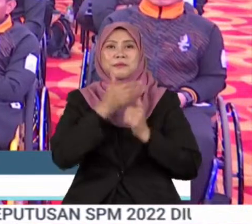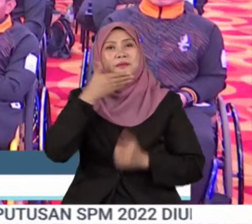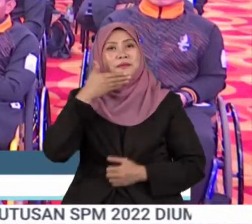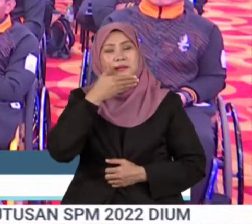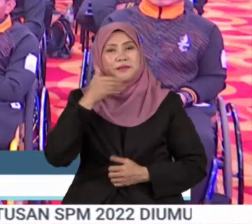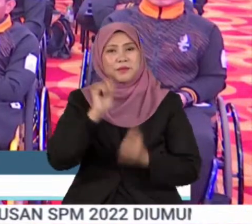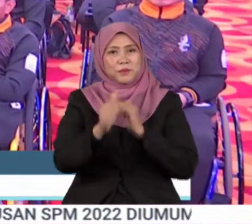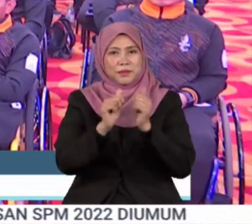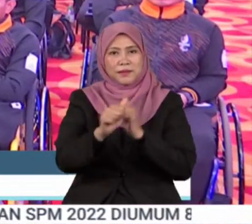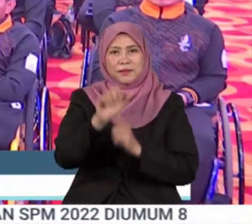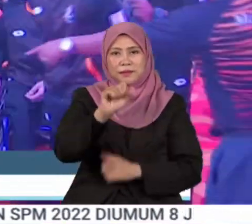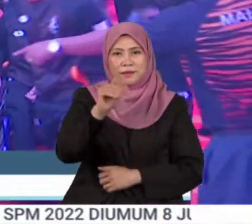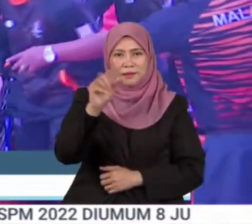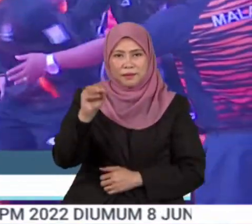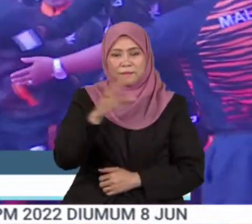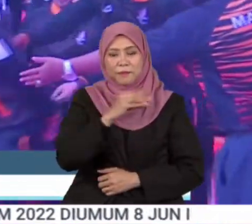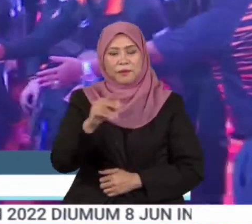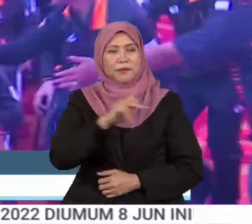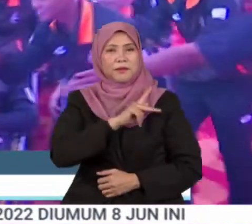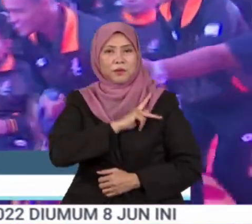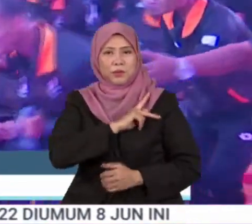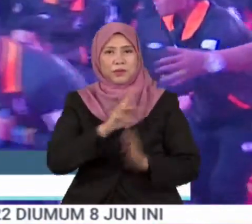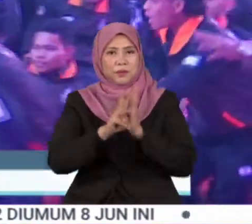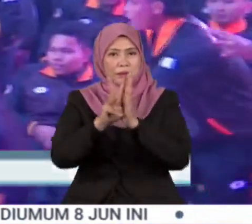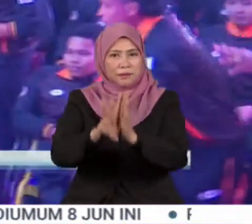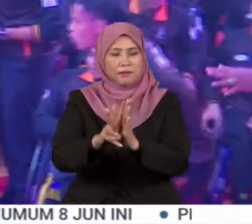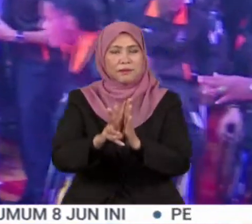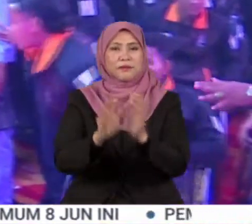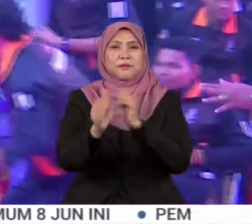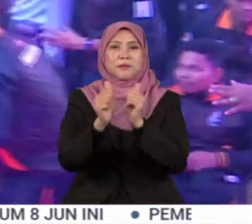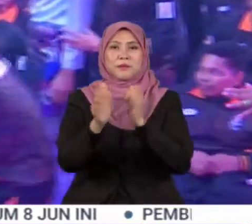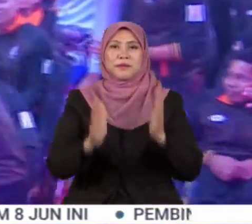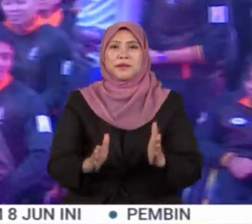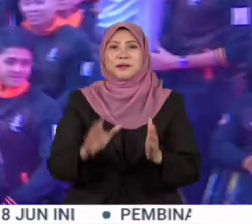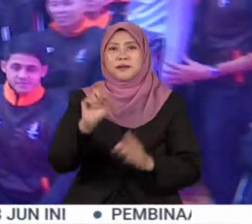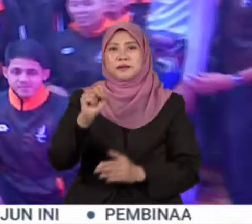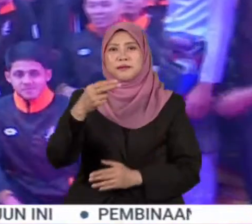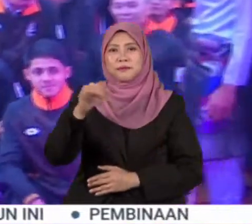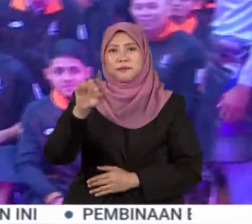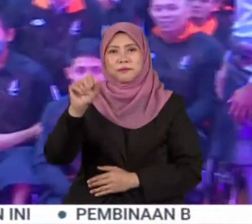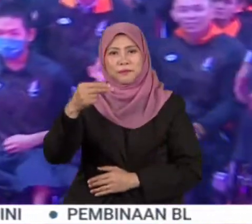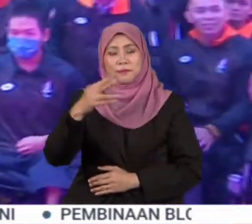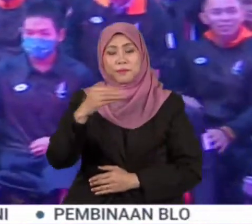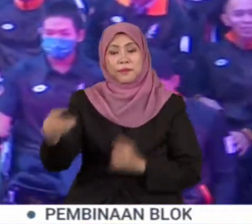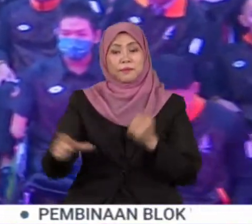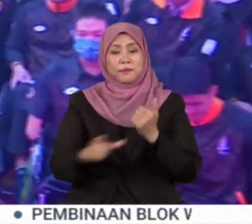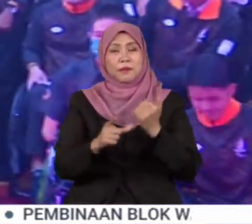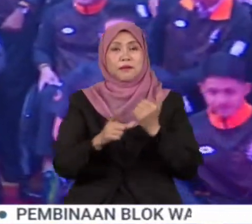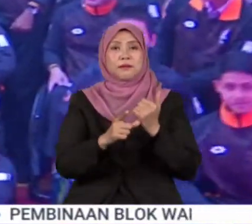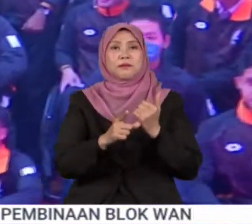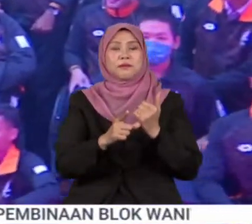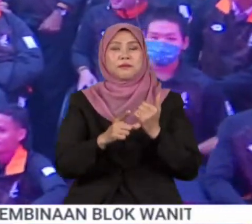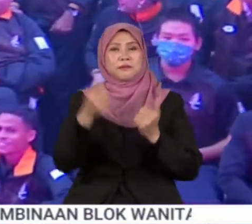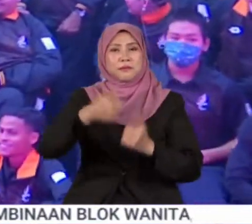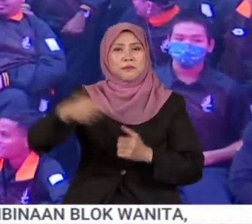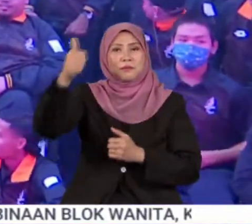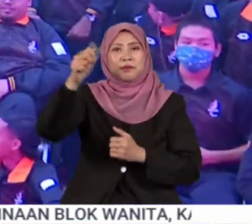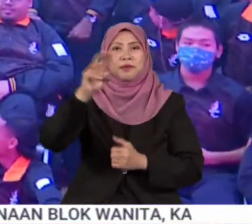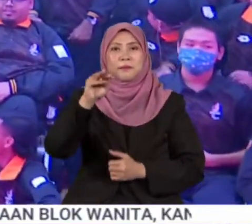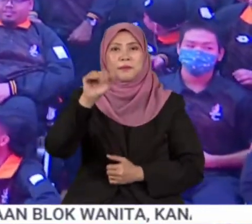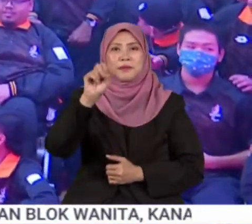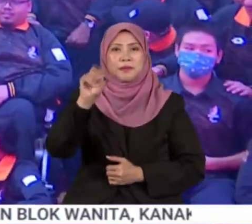Adli, Ketua Kontingen ke APG 2023 Shahida Matsyah dan Timbalan Ketua Pengarah Sektor Pembangunan Sukan